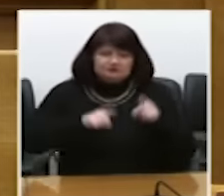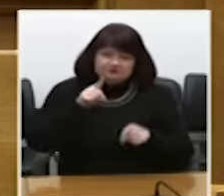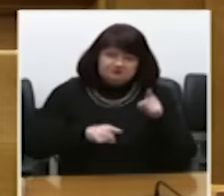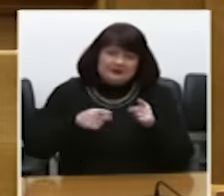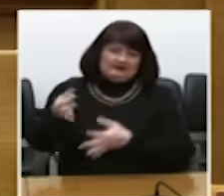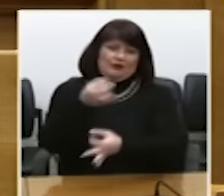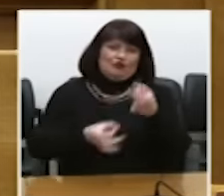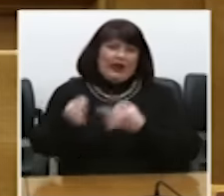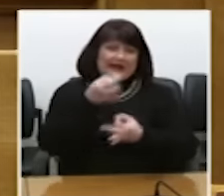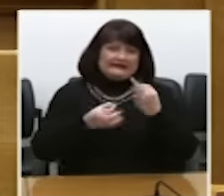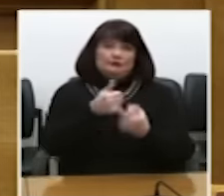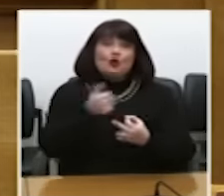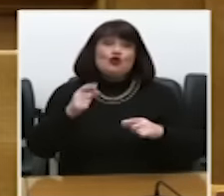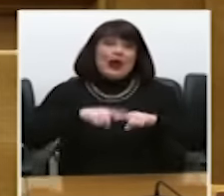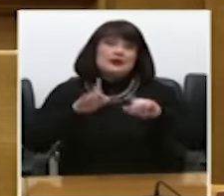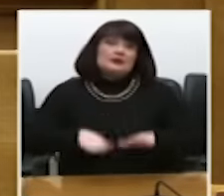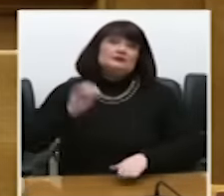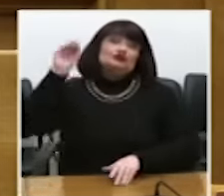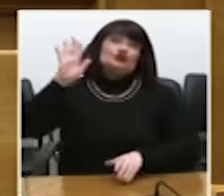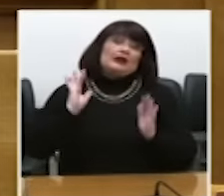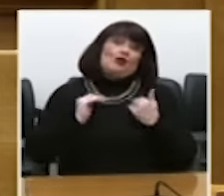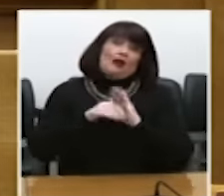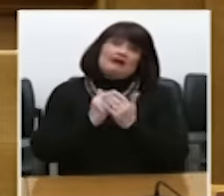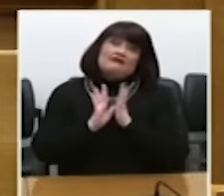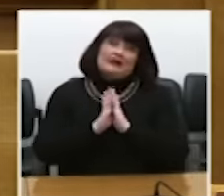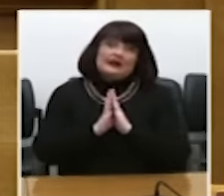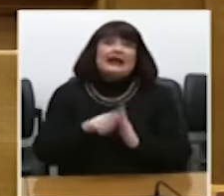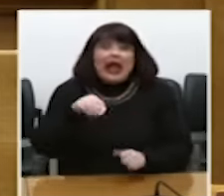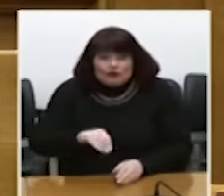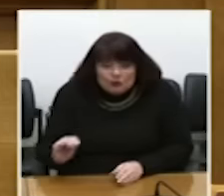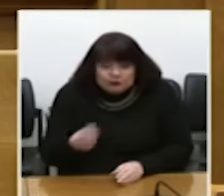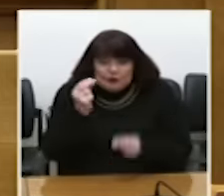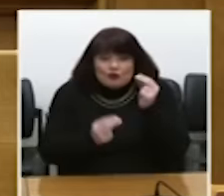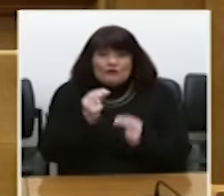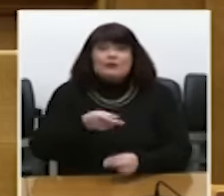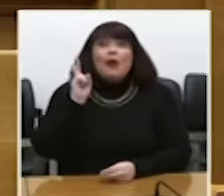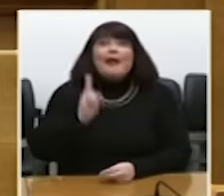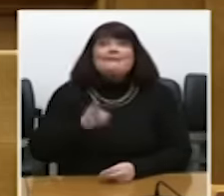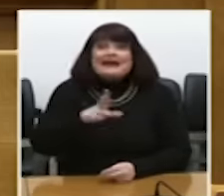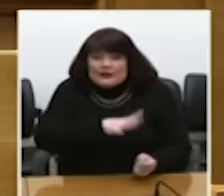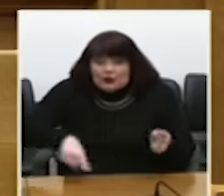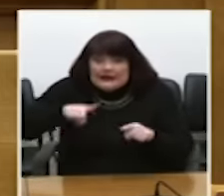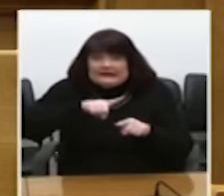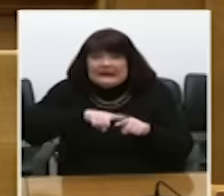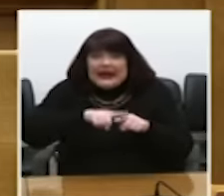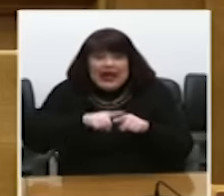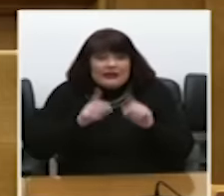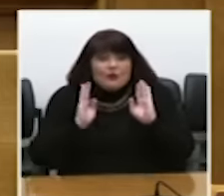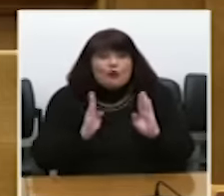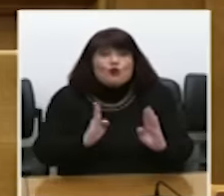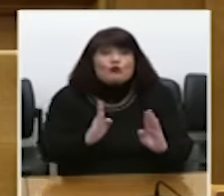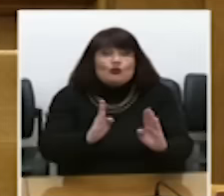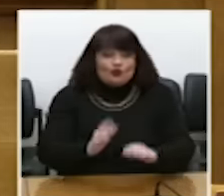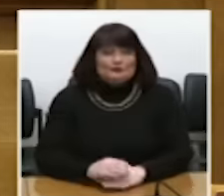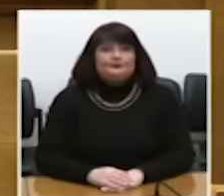σας. Είναι πρόβλημα και ανοίγει επικίνδυνους δρόμους και στο εσωτερικό της χώρας. Πάμε λοιπόν στο